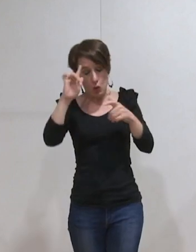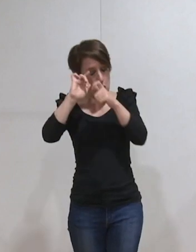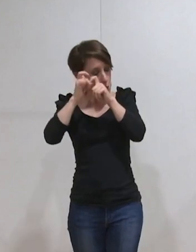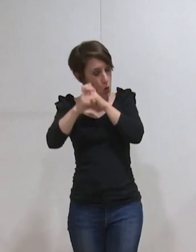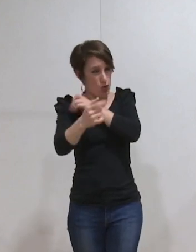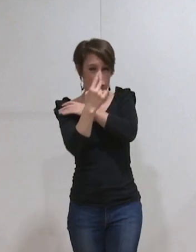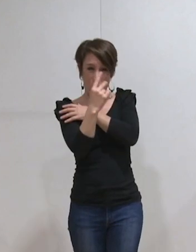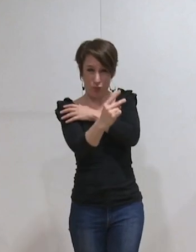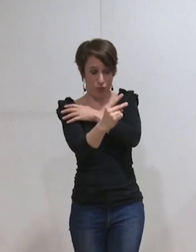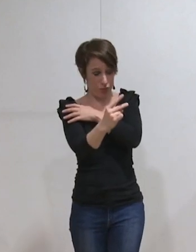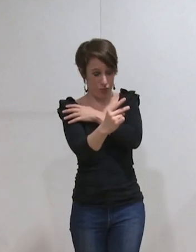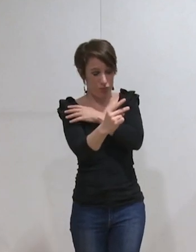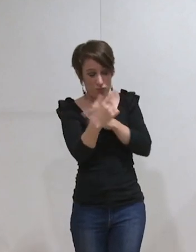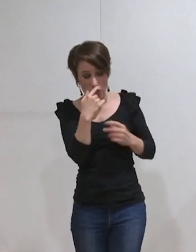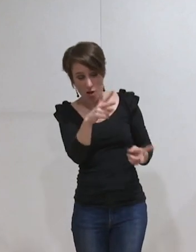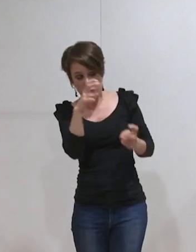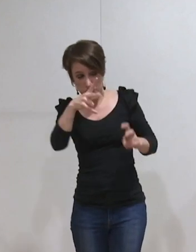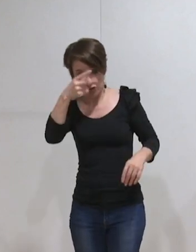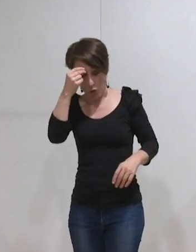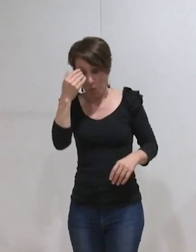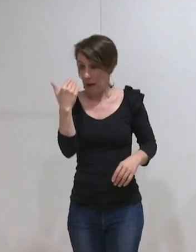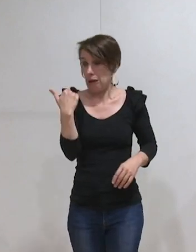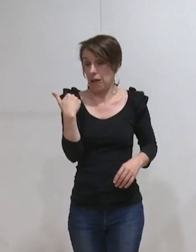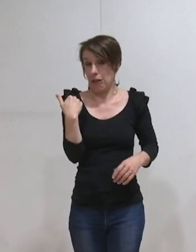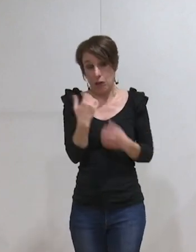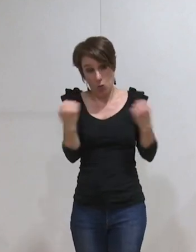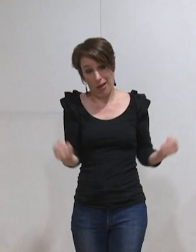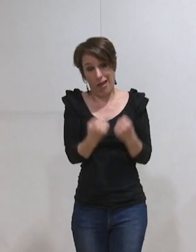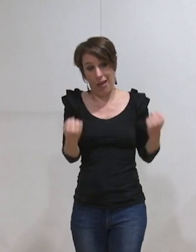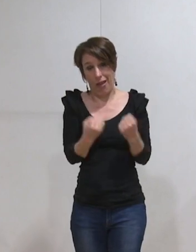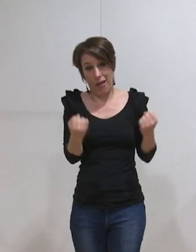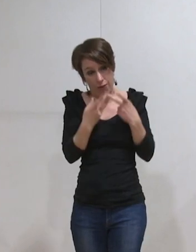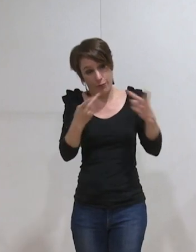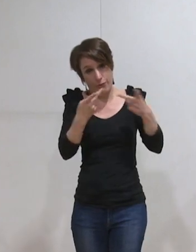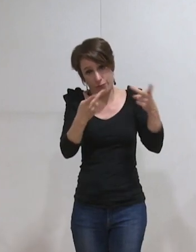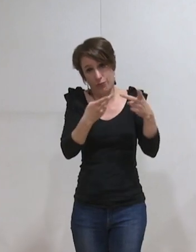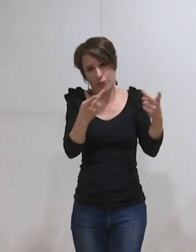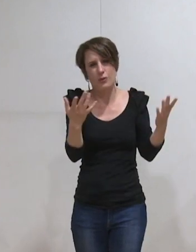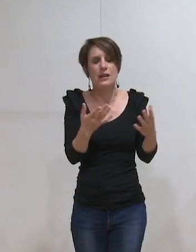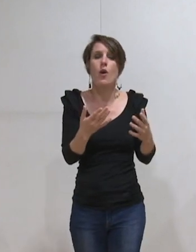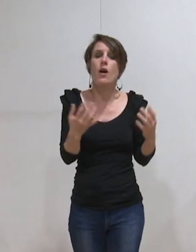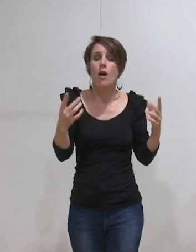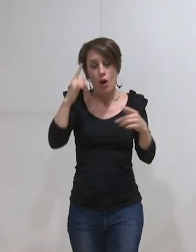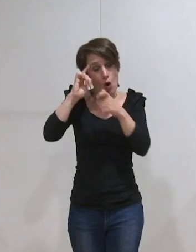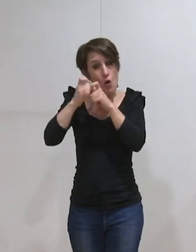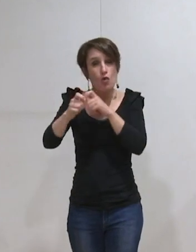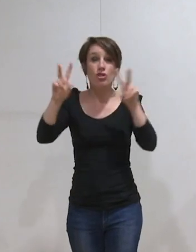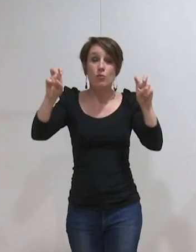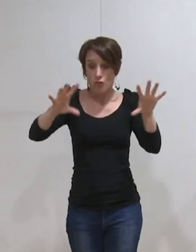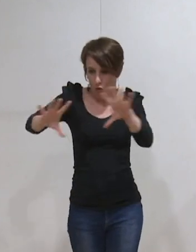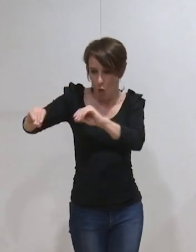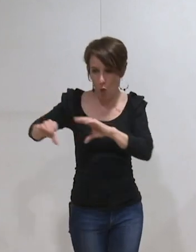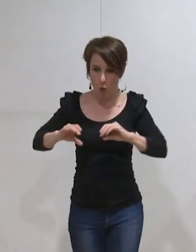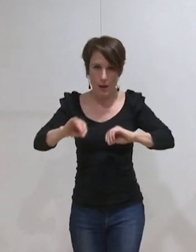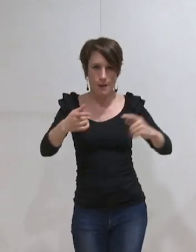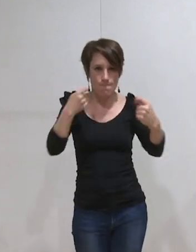récemment promue par vos communicants que vous reprenez souvent en ce moment c'est celle du pragmatisme